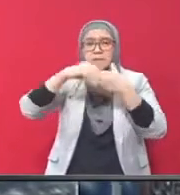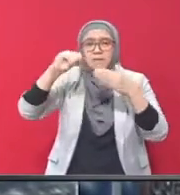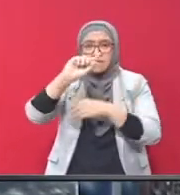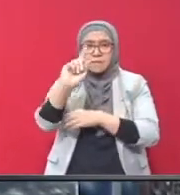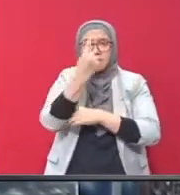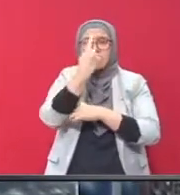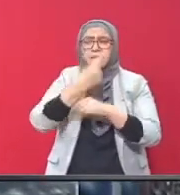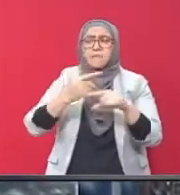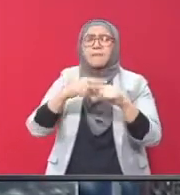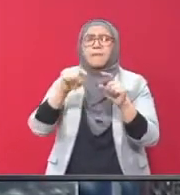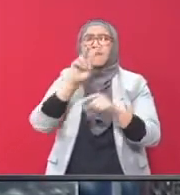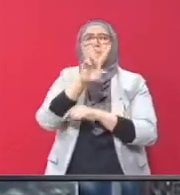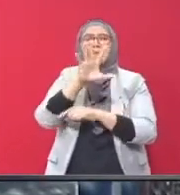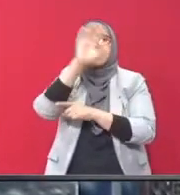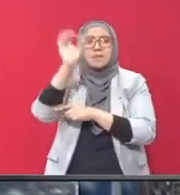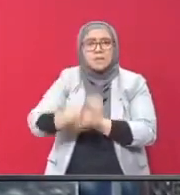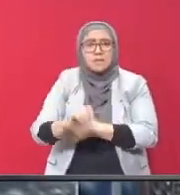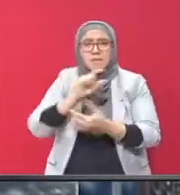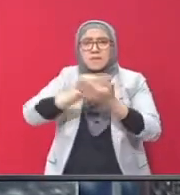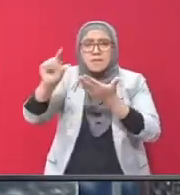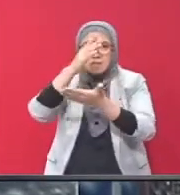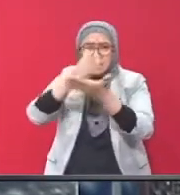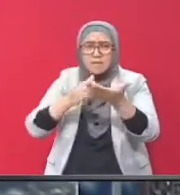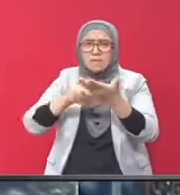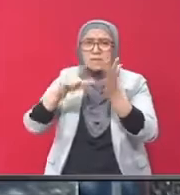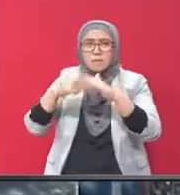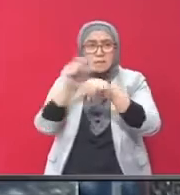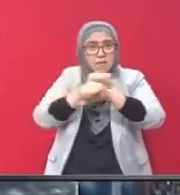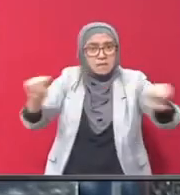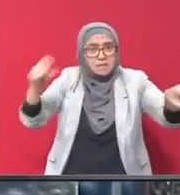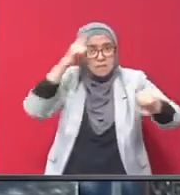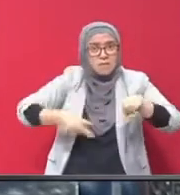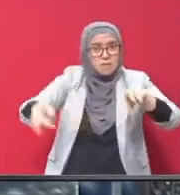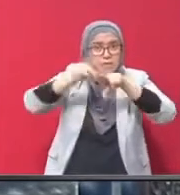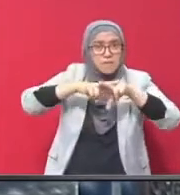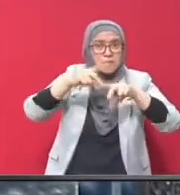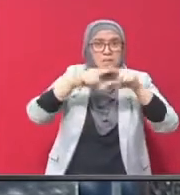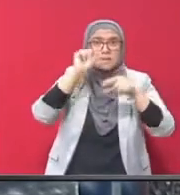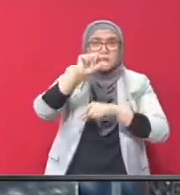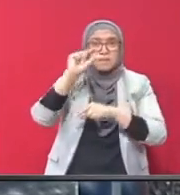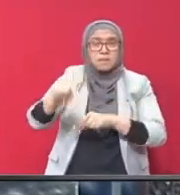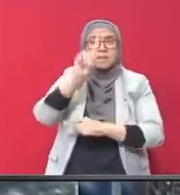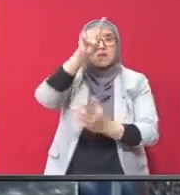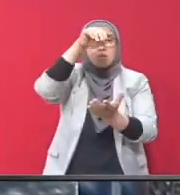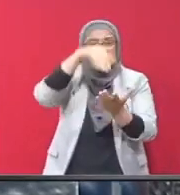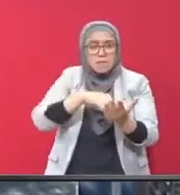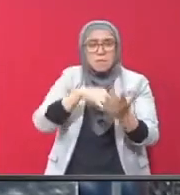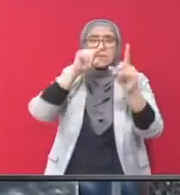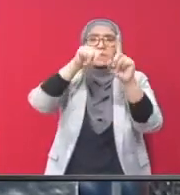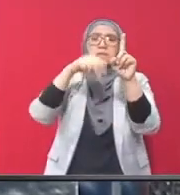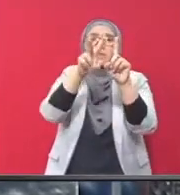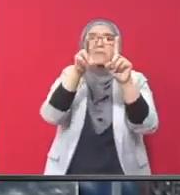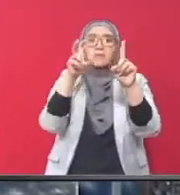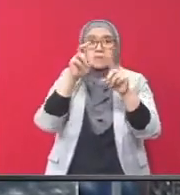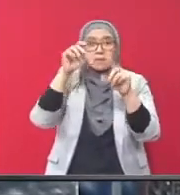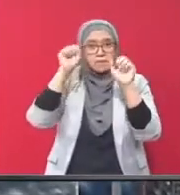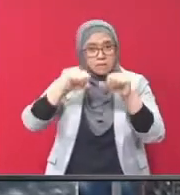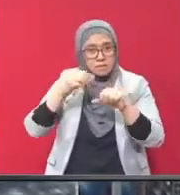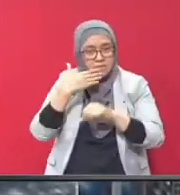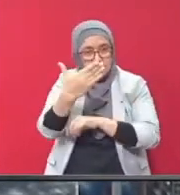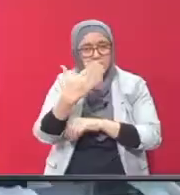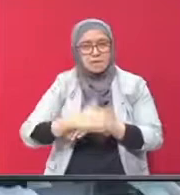fraktur daripada gaji pernah Adakah Kita bersedia untuk menaikkan semula kepada sebuah uangnya 1200